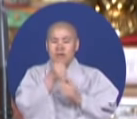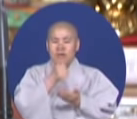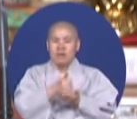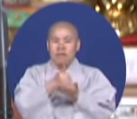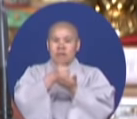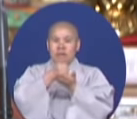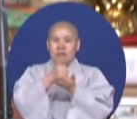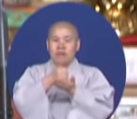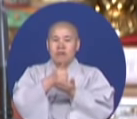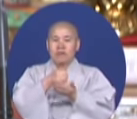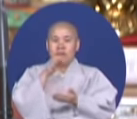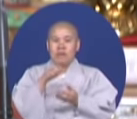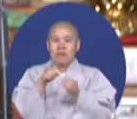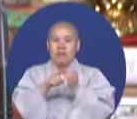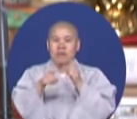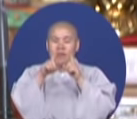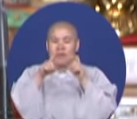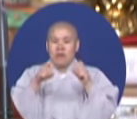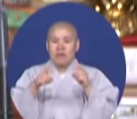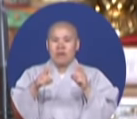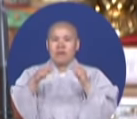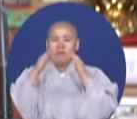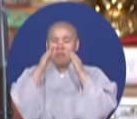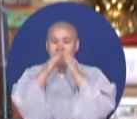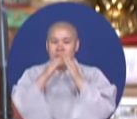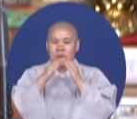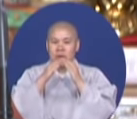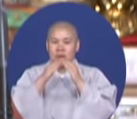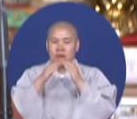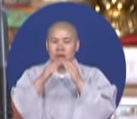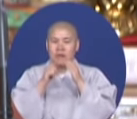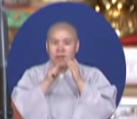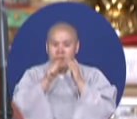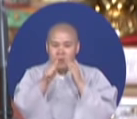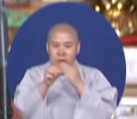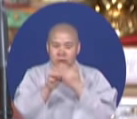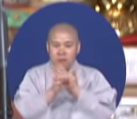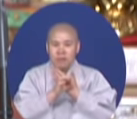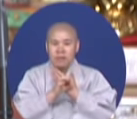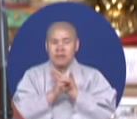데는 우리나라에서 사찰 그 법당 안에 딱 들어가 보면